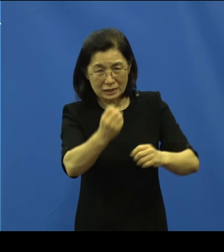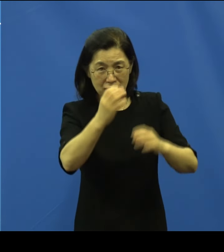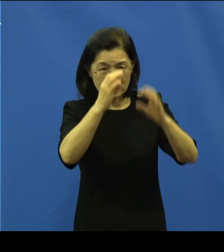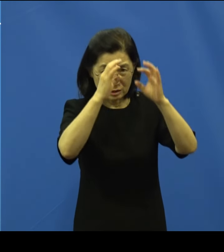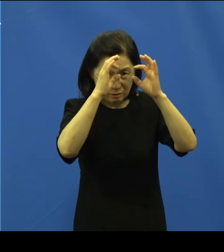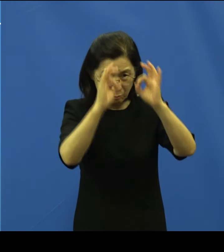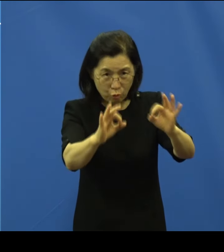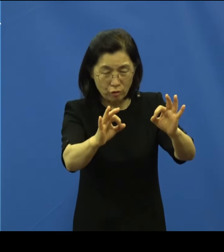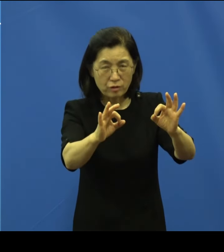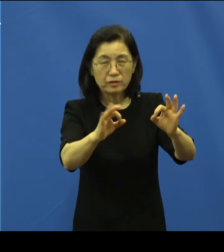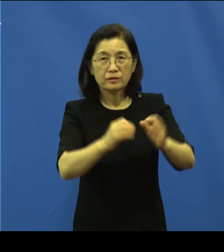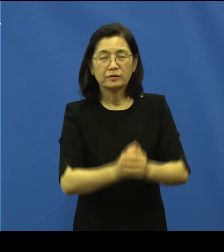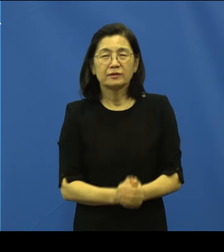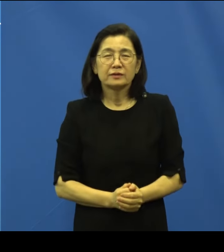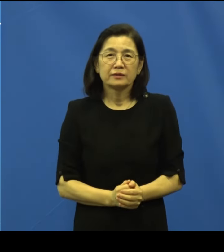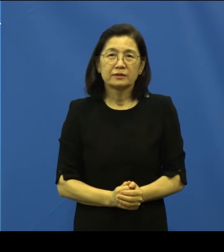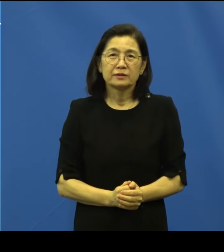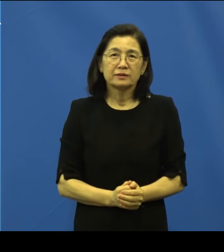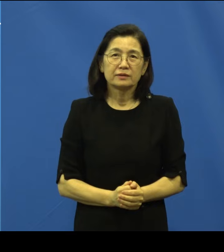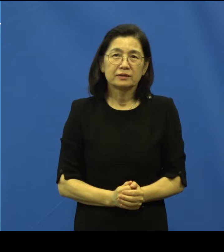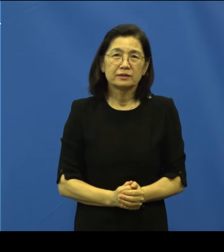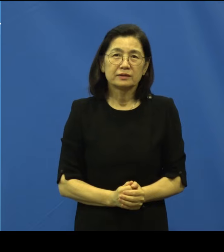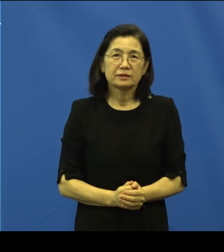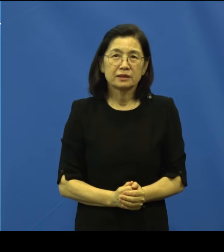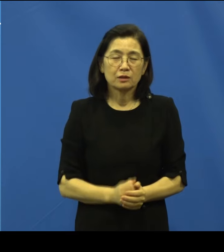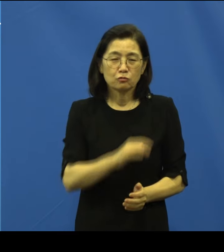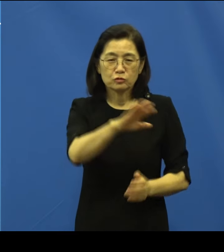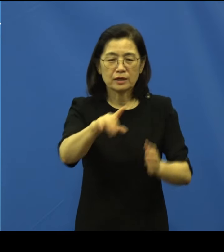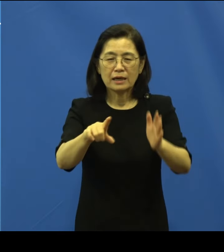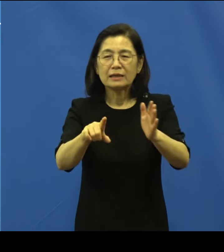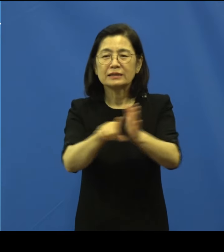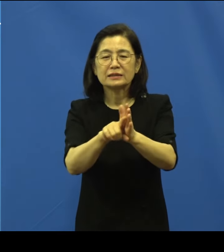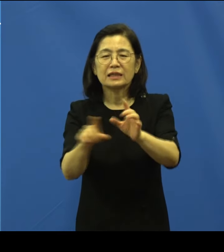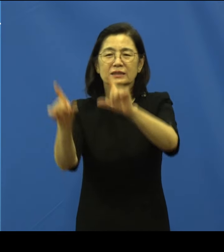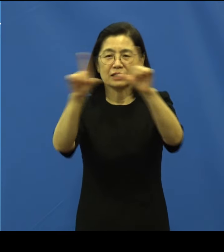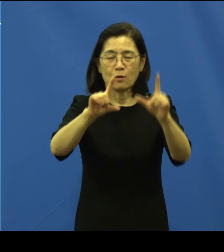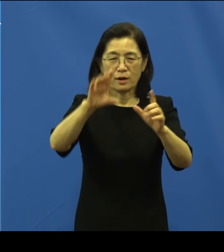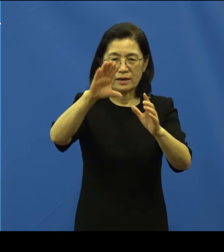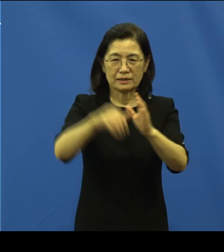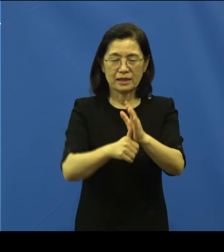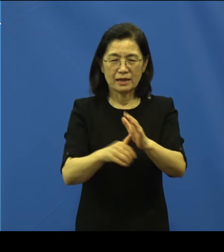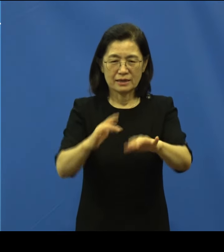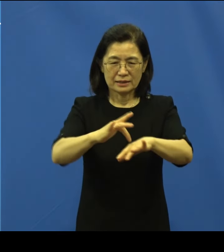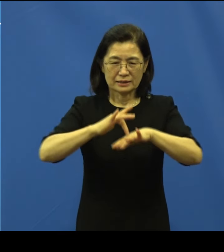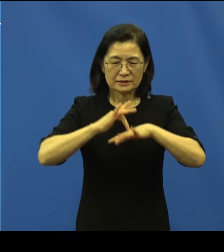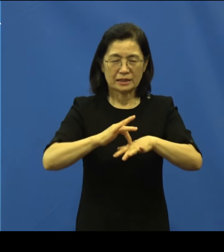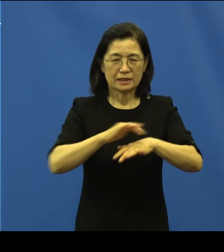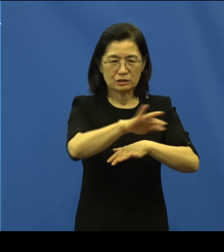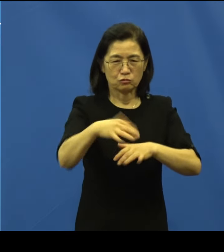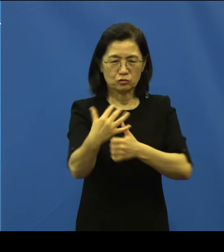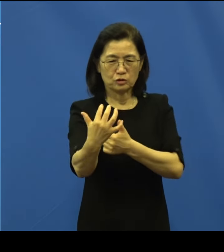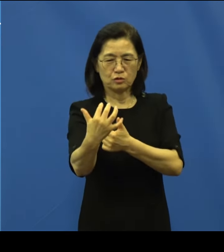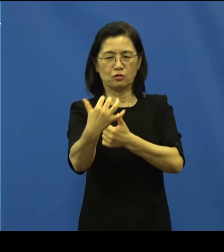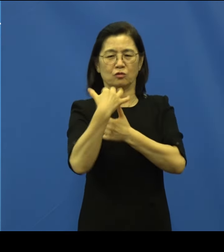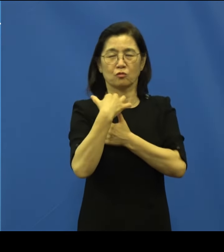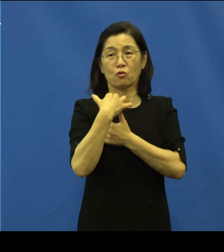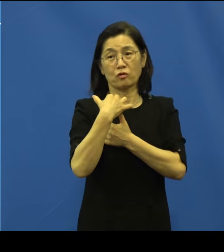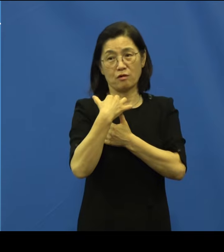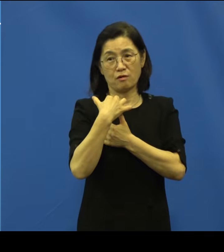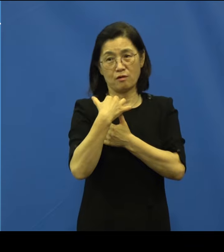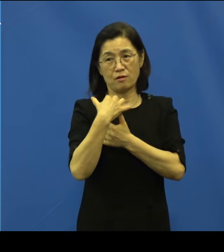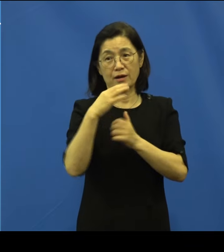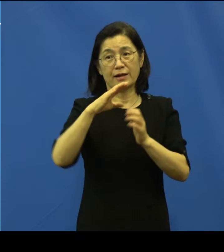여러분, 우리의 신앙생활이 주로 이런 상황에 사로잡힐 때 사단이 우리를 공격해요. 그리스도인은 눈에 띄기 때문에 공격을